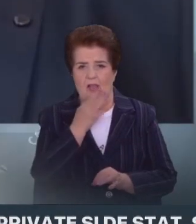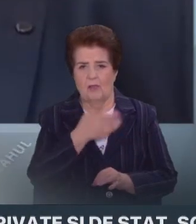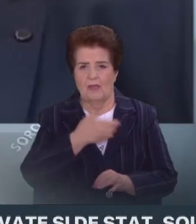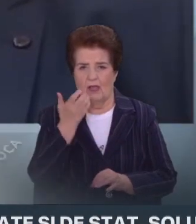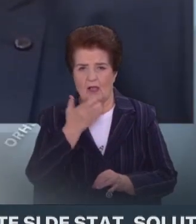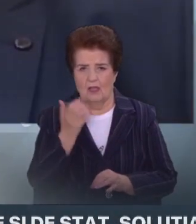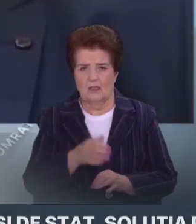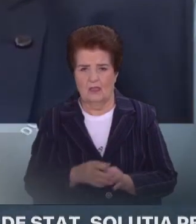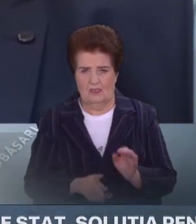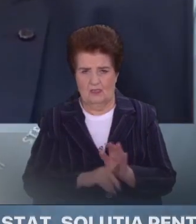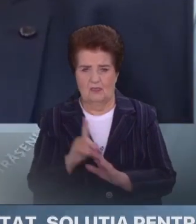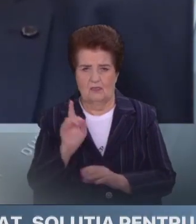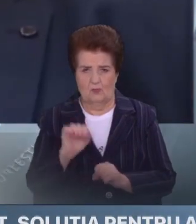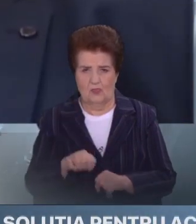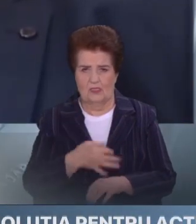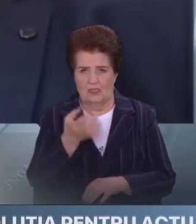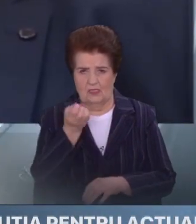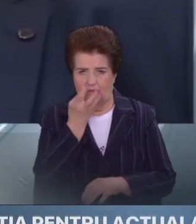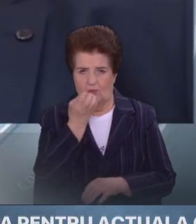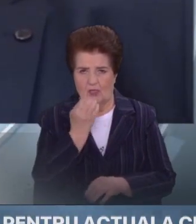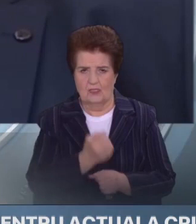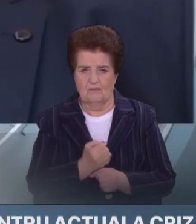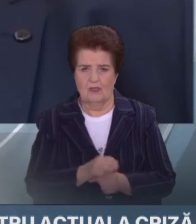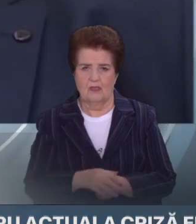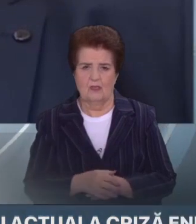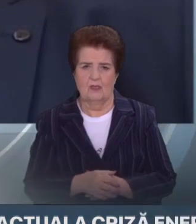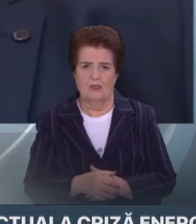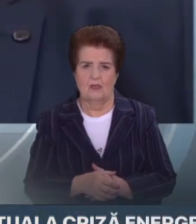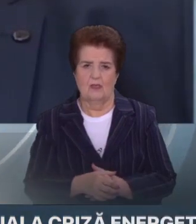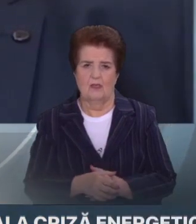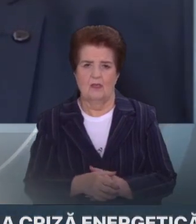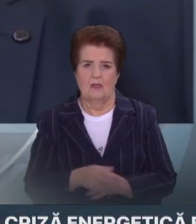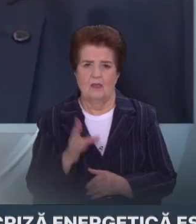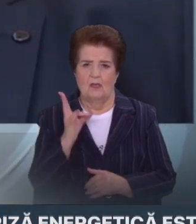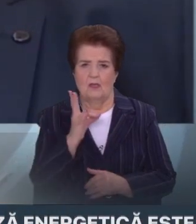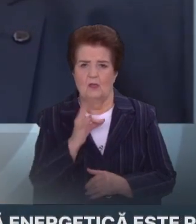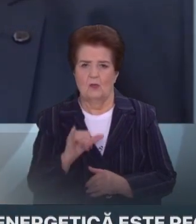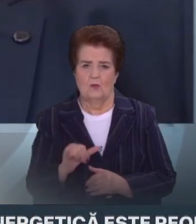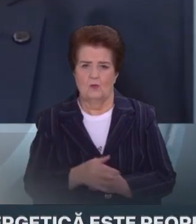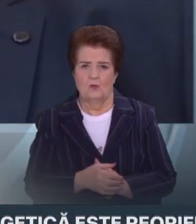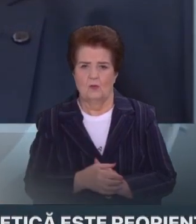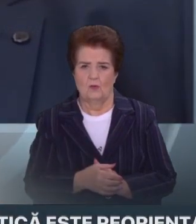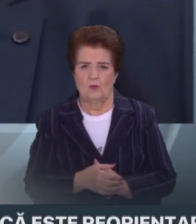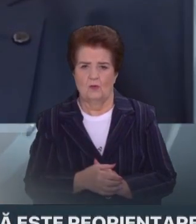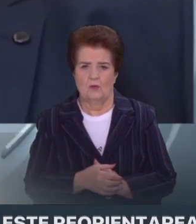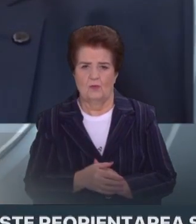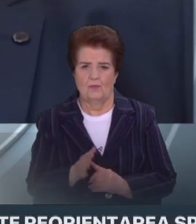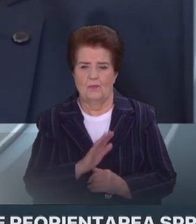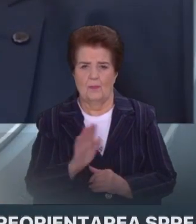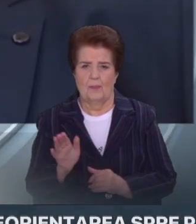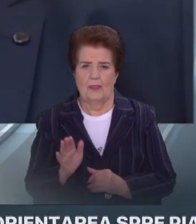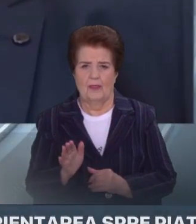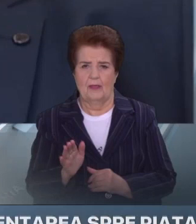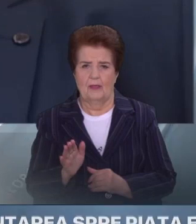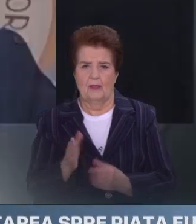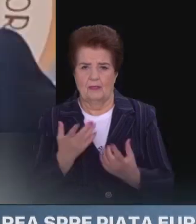în floare. Putem avea o recoltă scăzută din această cauză sau nu? Nu copaci și culturi în livezi, dar